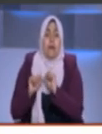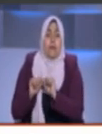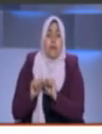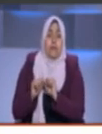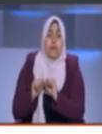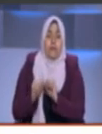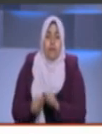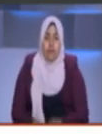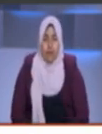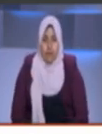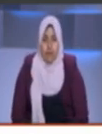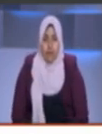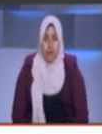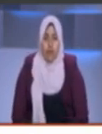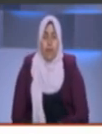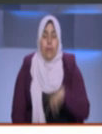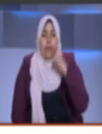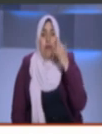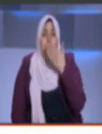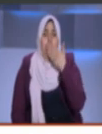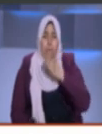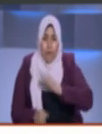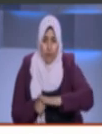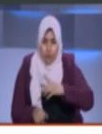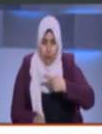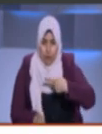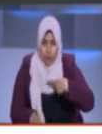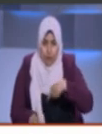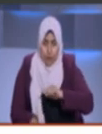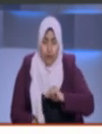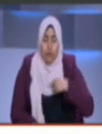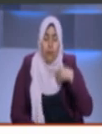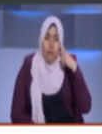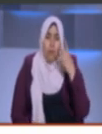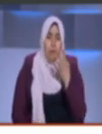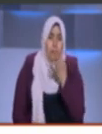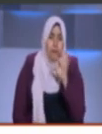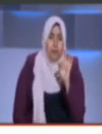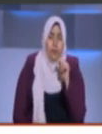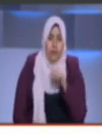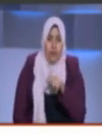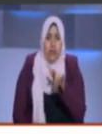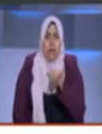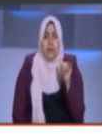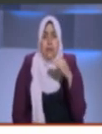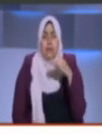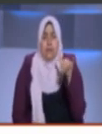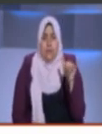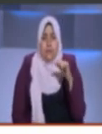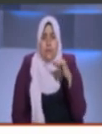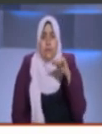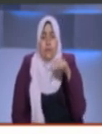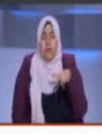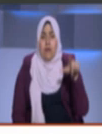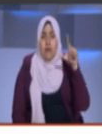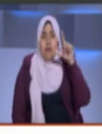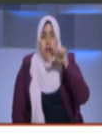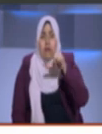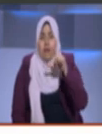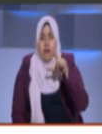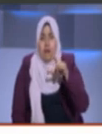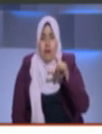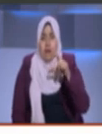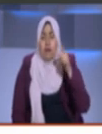طبعا اجواء شهر رمضان المبارك، من المعروف ان محمد موسوي وهو رئيس